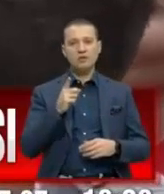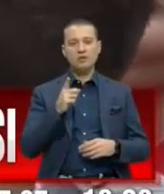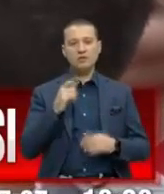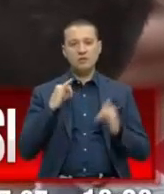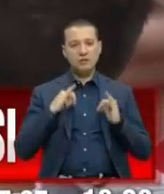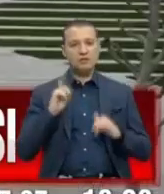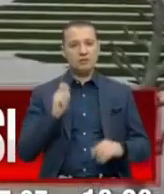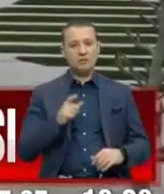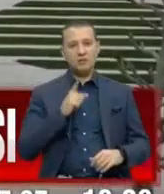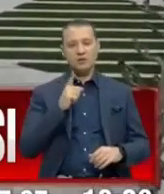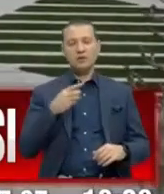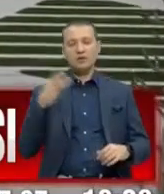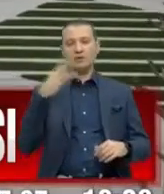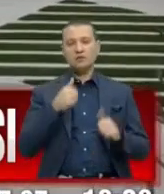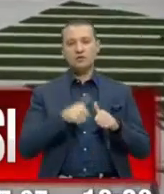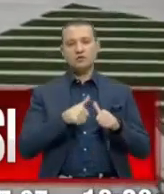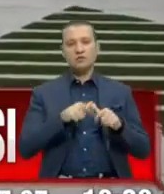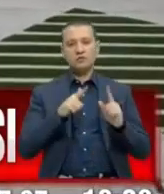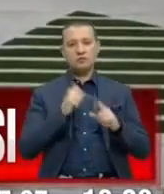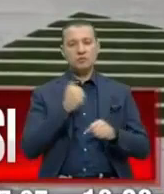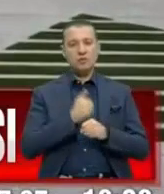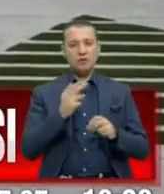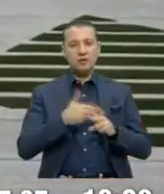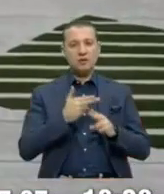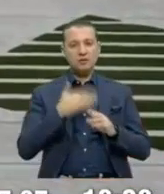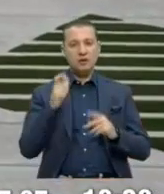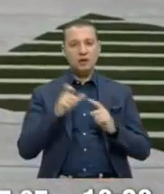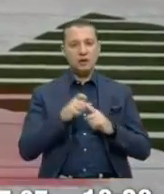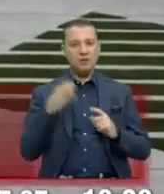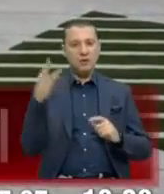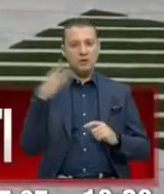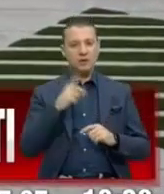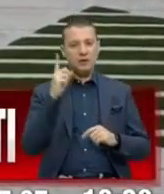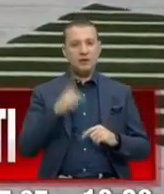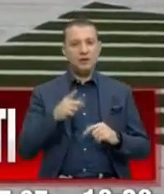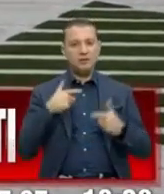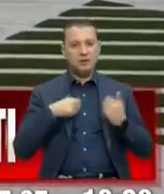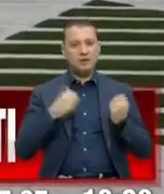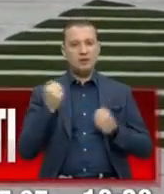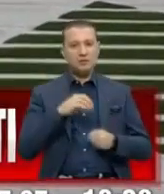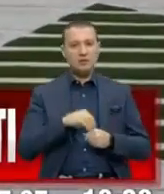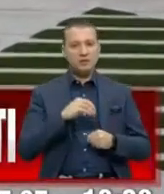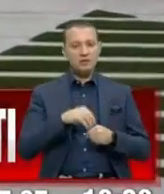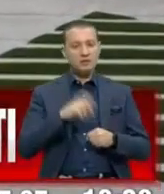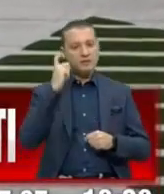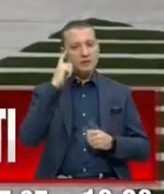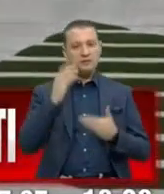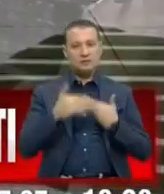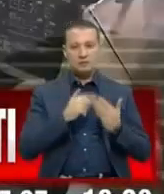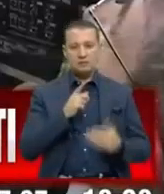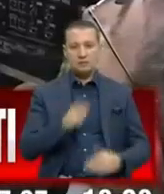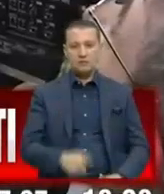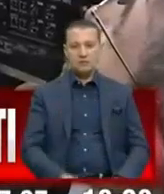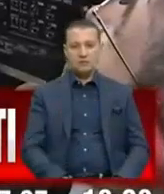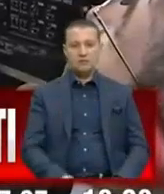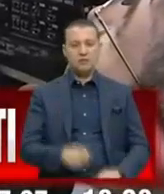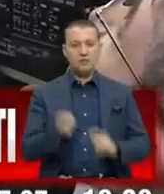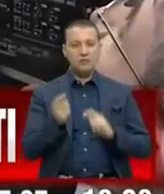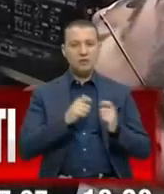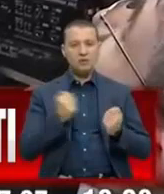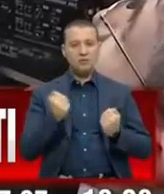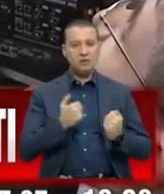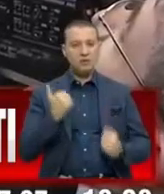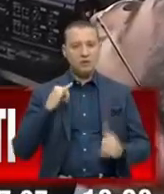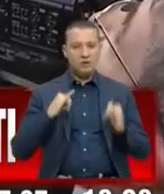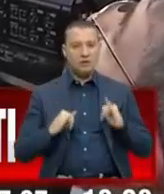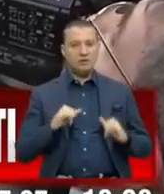rahatlıkla yapabilirler. Erdoğan çifti TOGG'u test ettikten sonra Emine Erdoğan ilk yerli otomobille ilgili görüşlerini paylaştı. Kullanımı çok